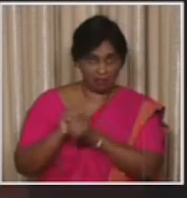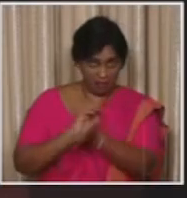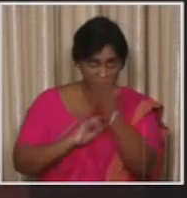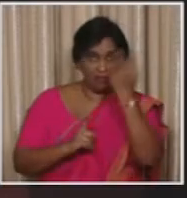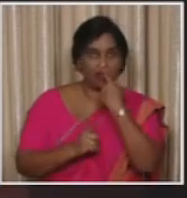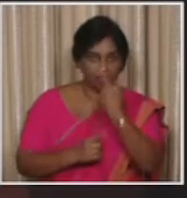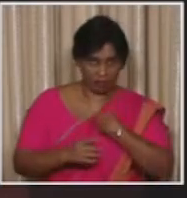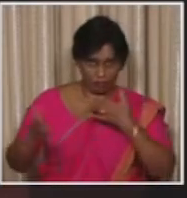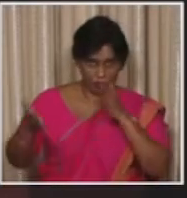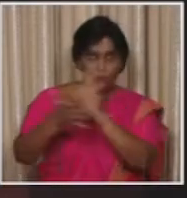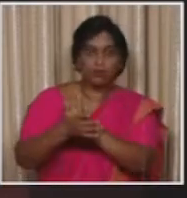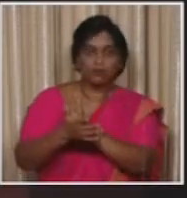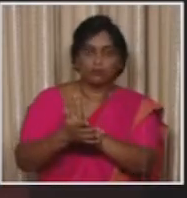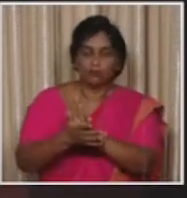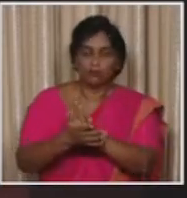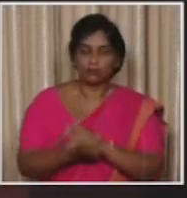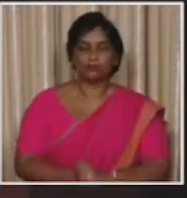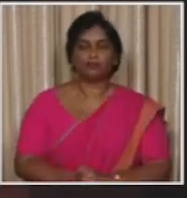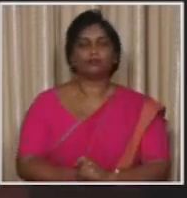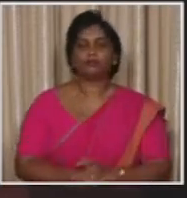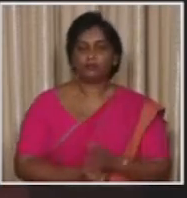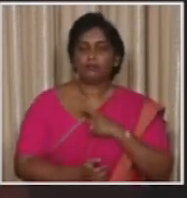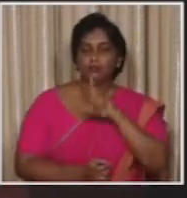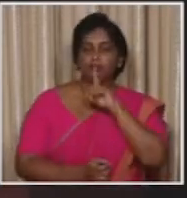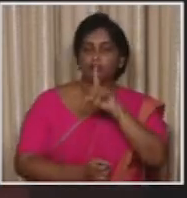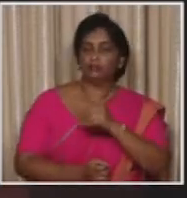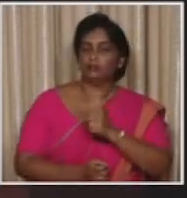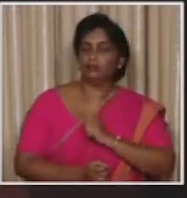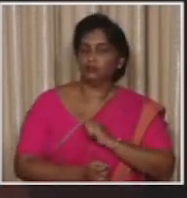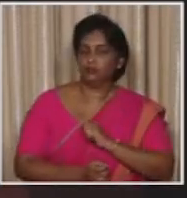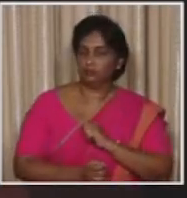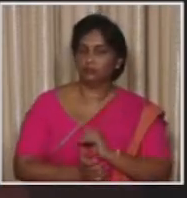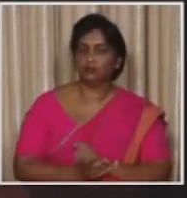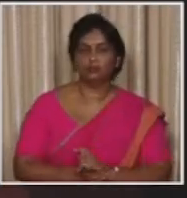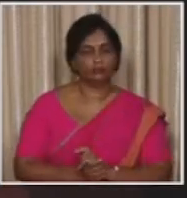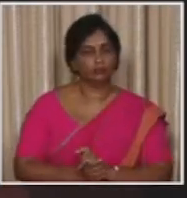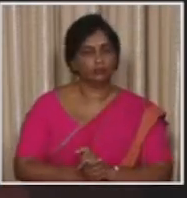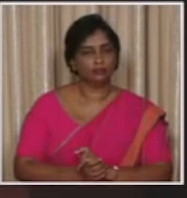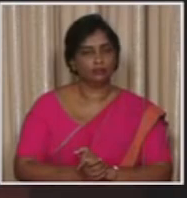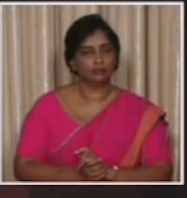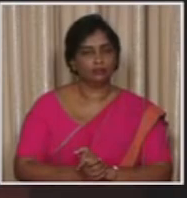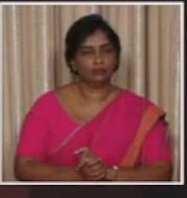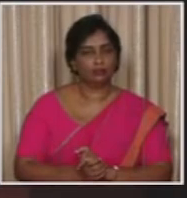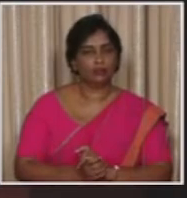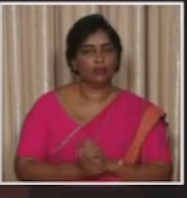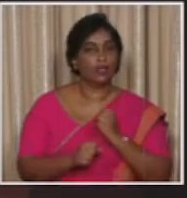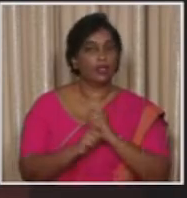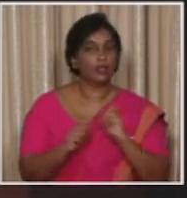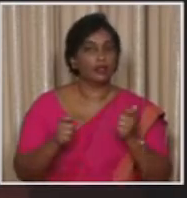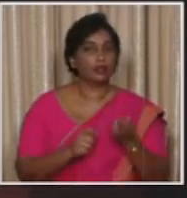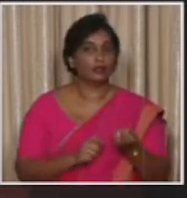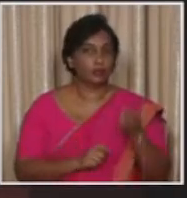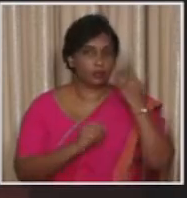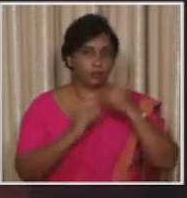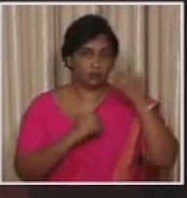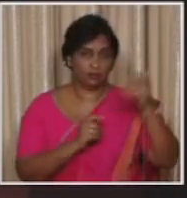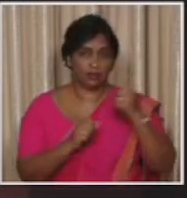කියන්නේ? මං අහන්න කැමති ගෑස් බිල වැඩි වෙනවා